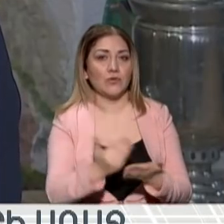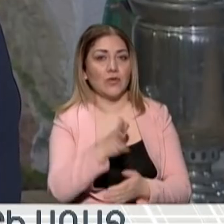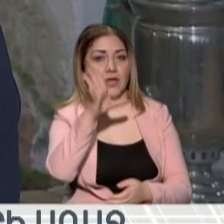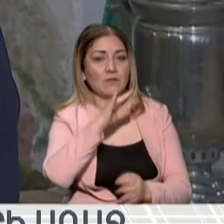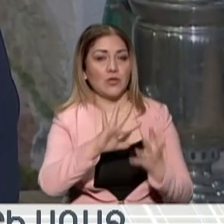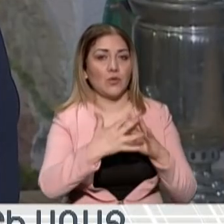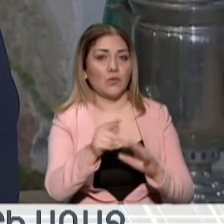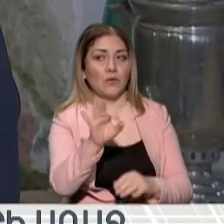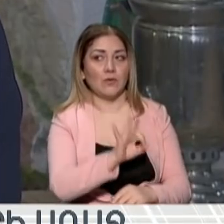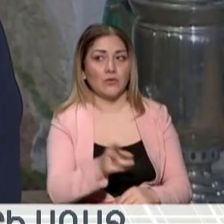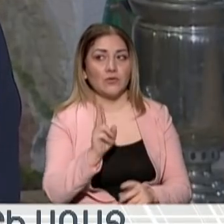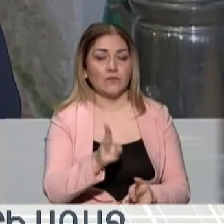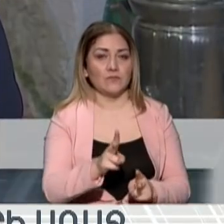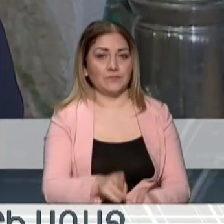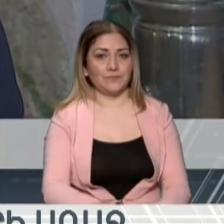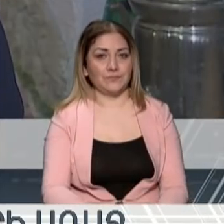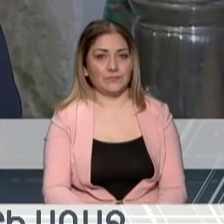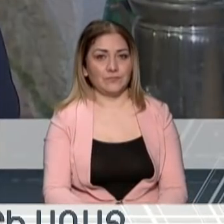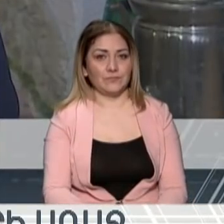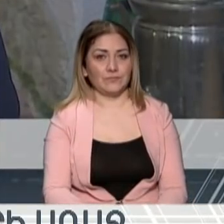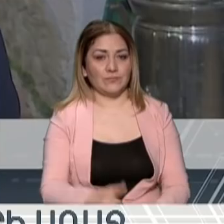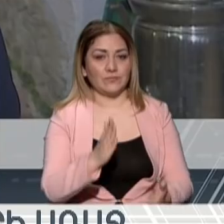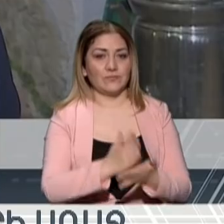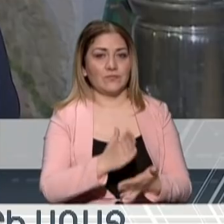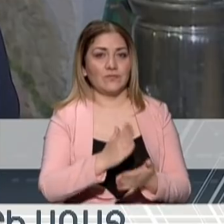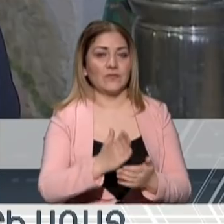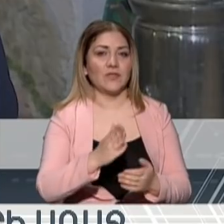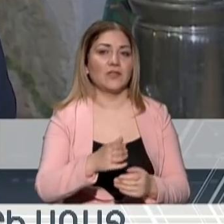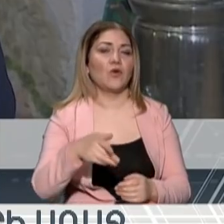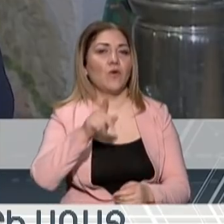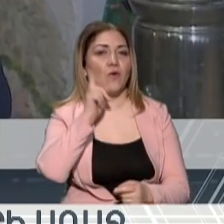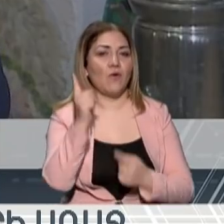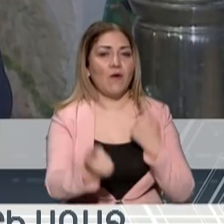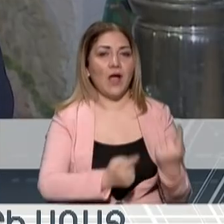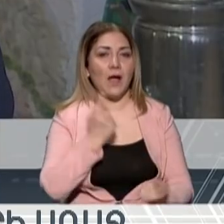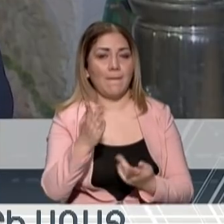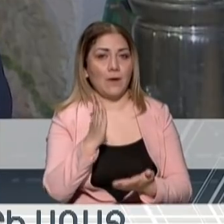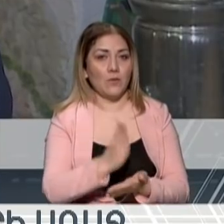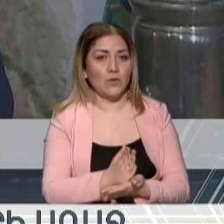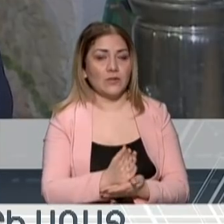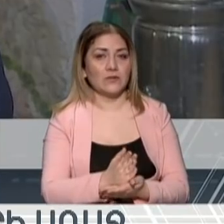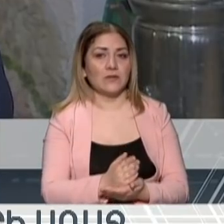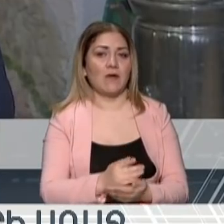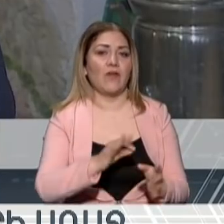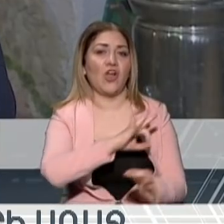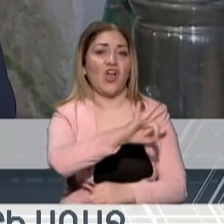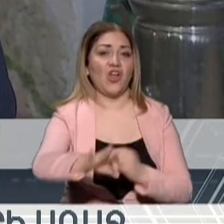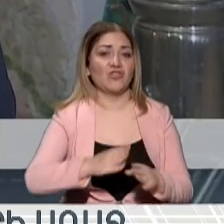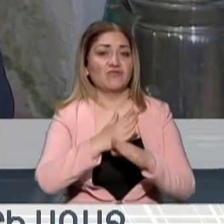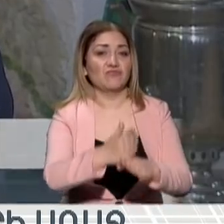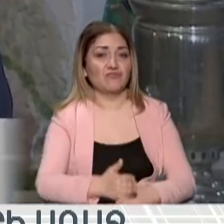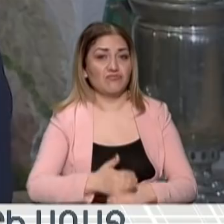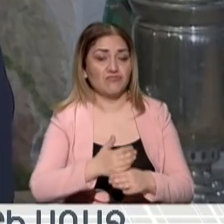այն գյուղացիների համար, որոնք ունեն ջրվող վարդահողեր եւ պարապուրթի են մատնել